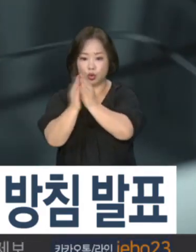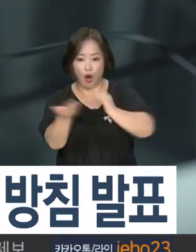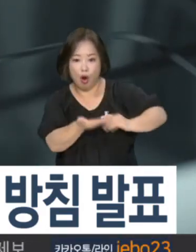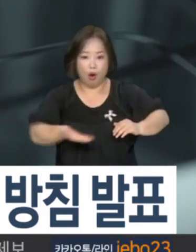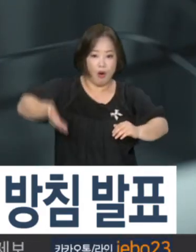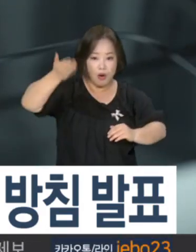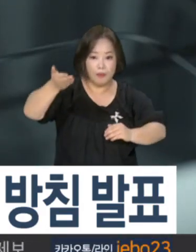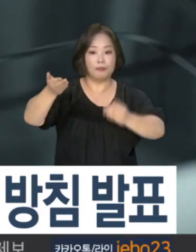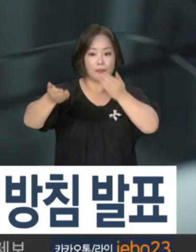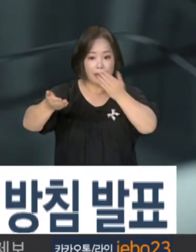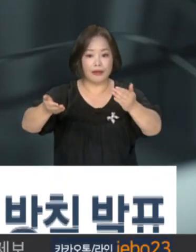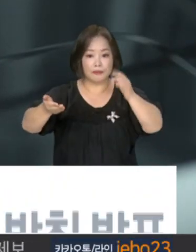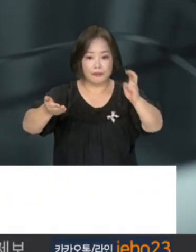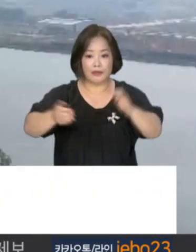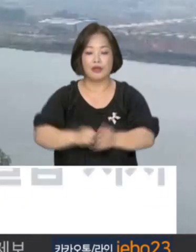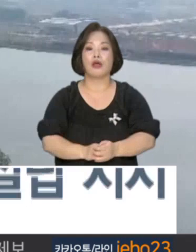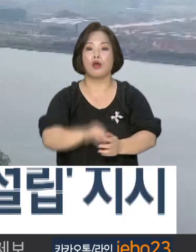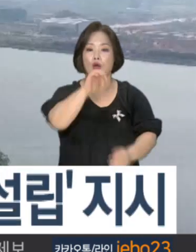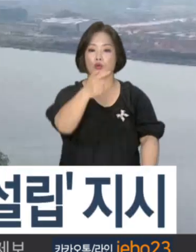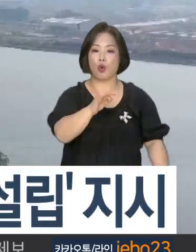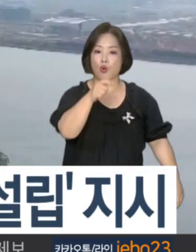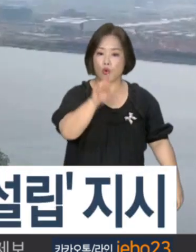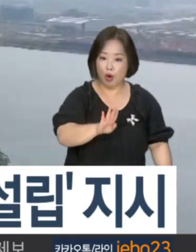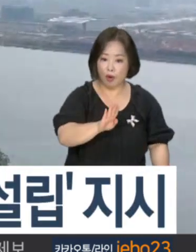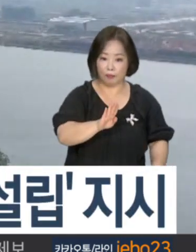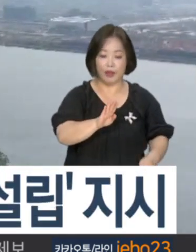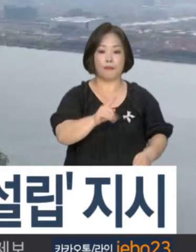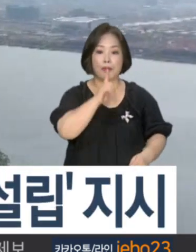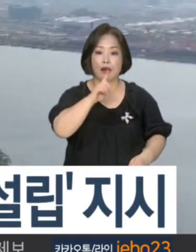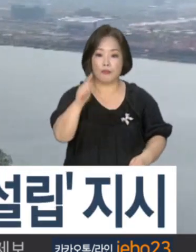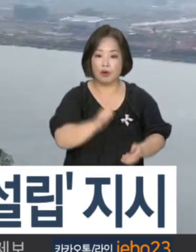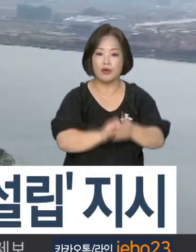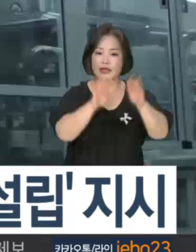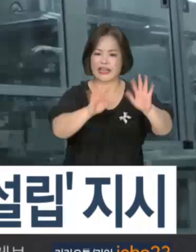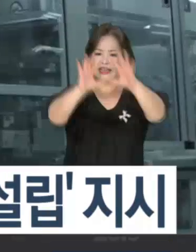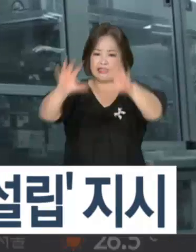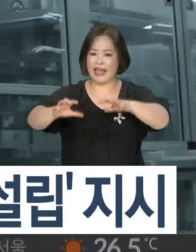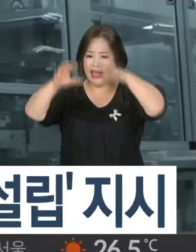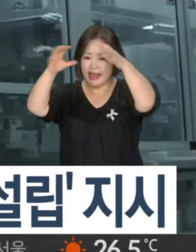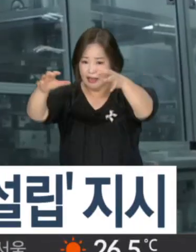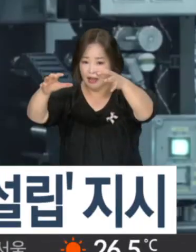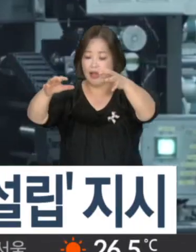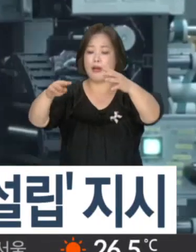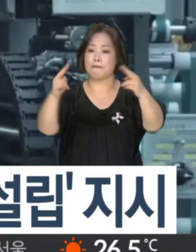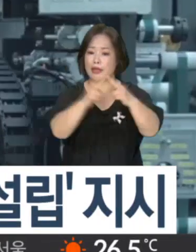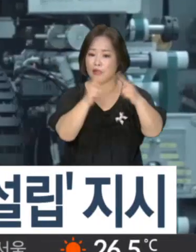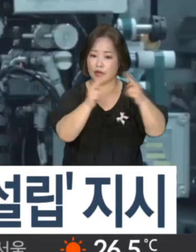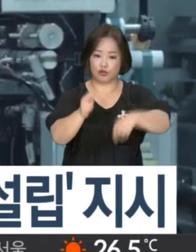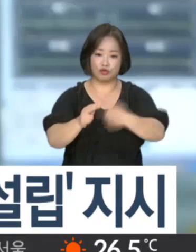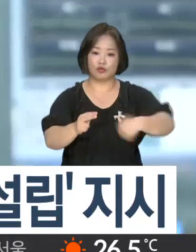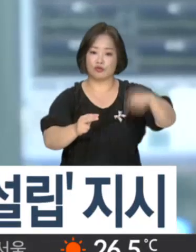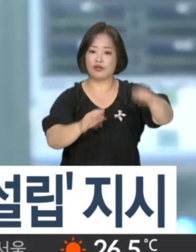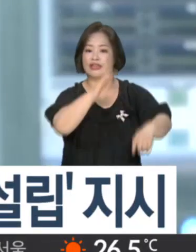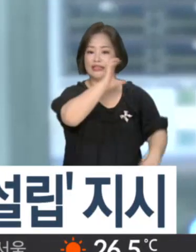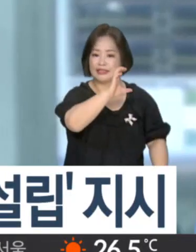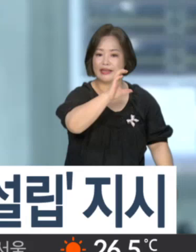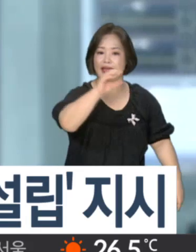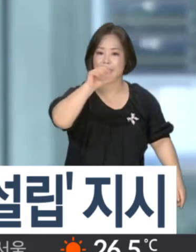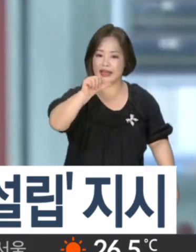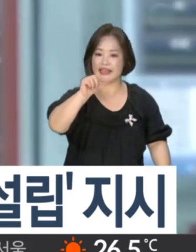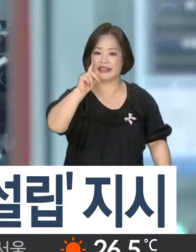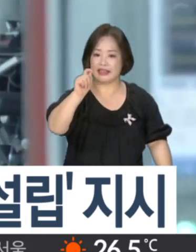성장할 전망입니다 공업정보화부는 또 세계 최대의 배터리 생산업체인 중국 catl의